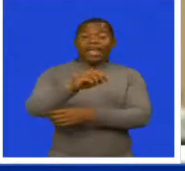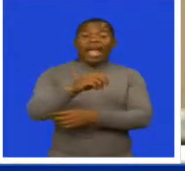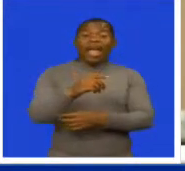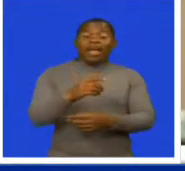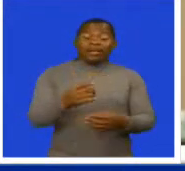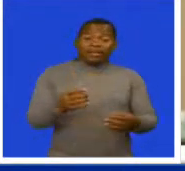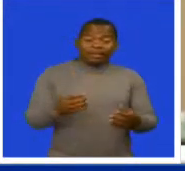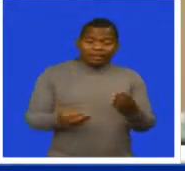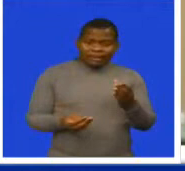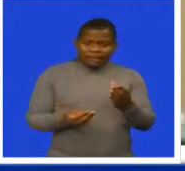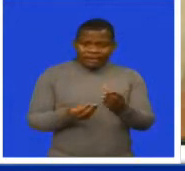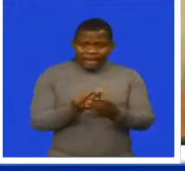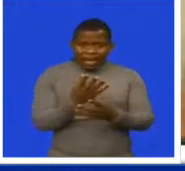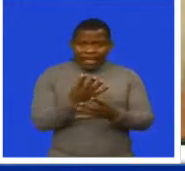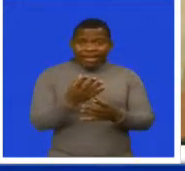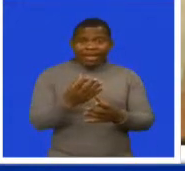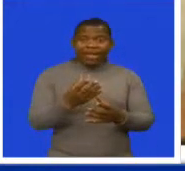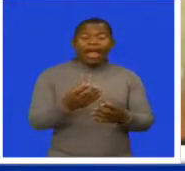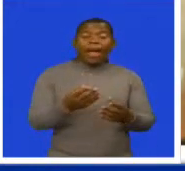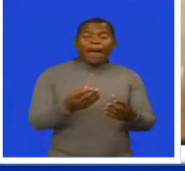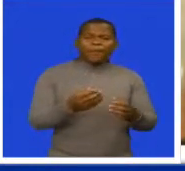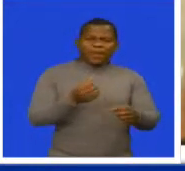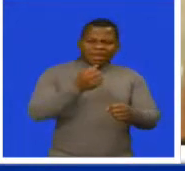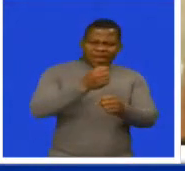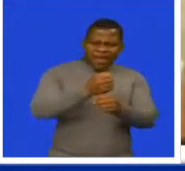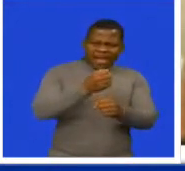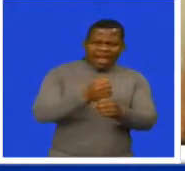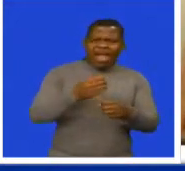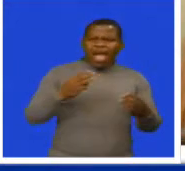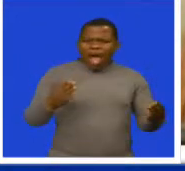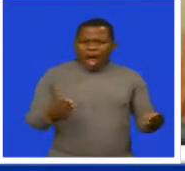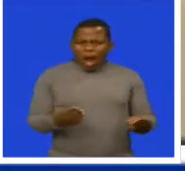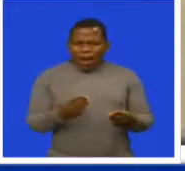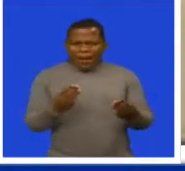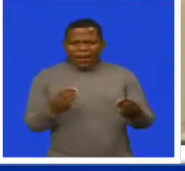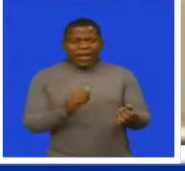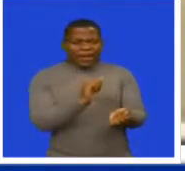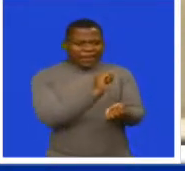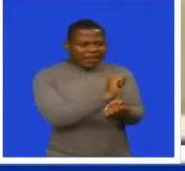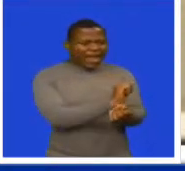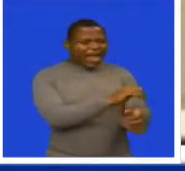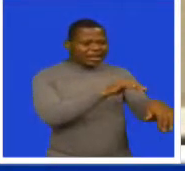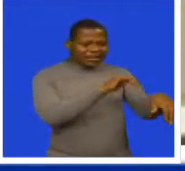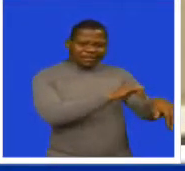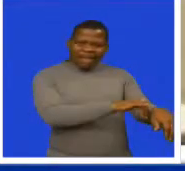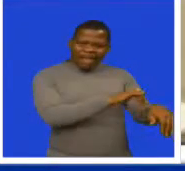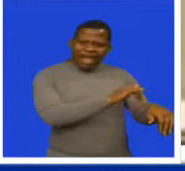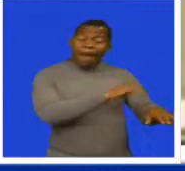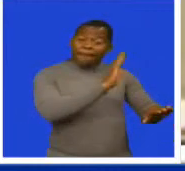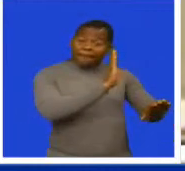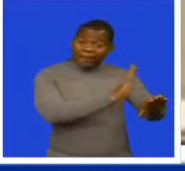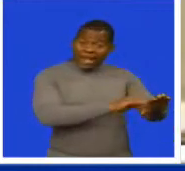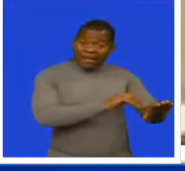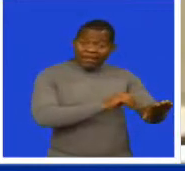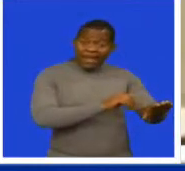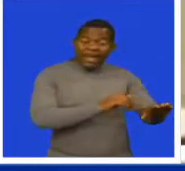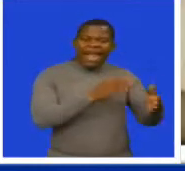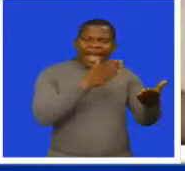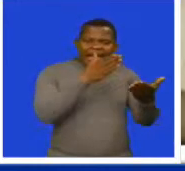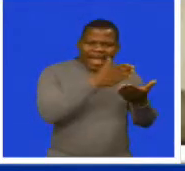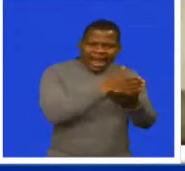lokuqondisa timilo baphetheka ngendlela lefanele banikwete lwati ngekutiphatha badiswe ngamalungelo abo